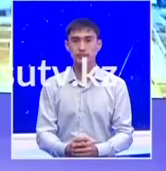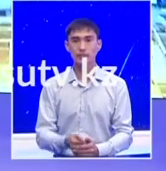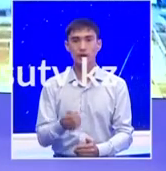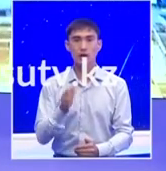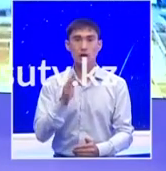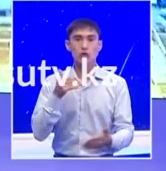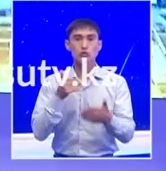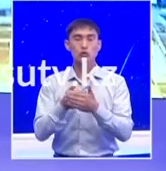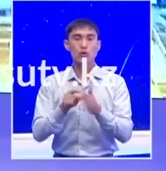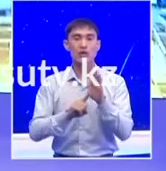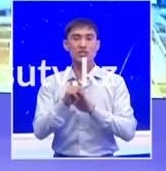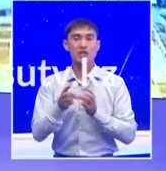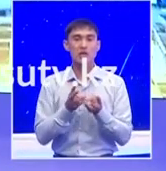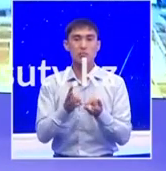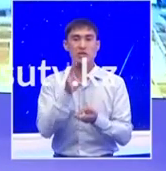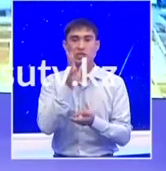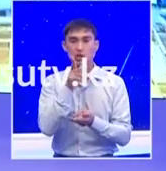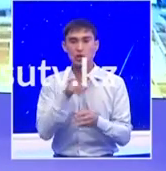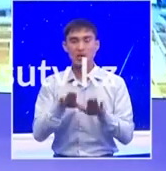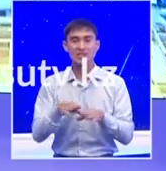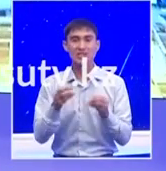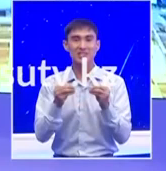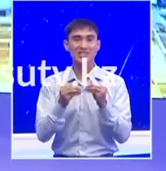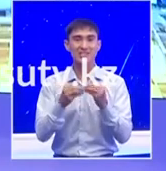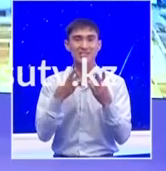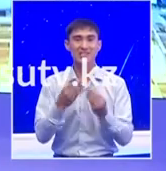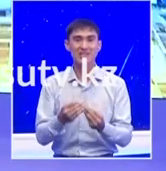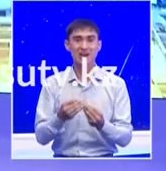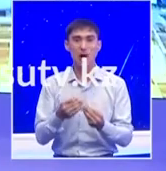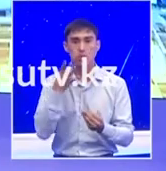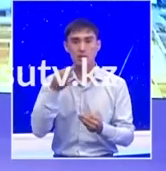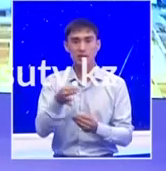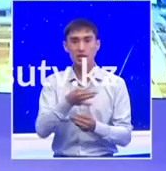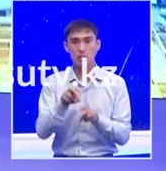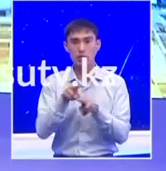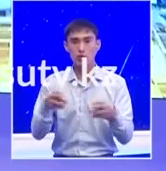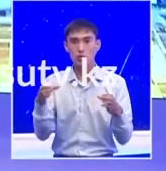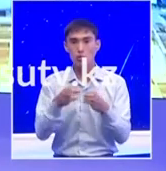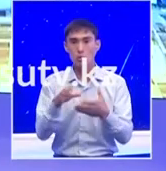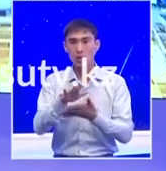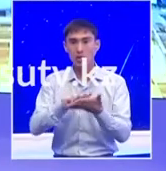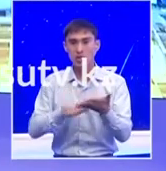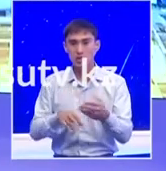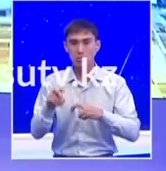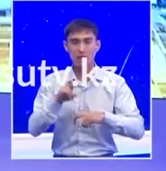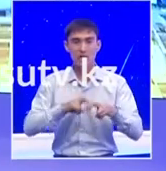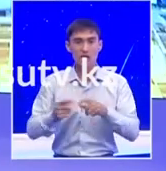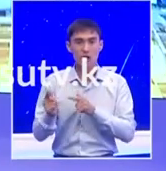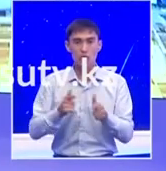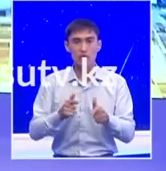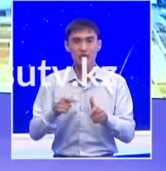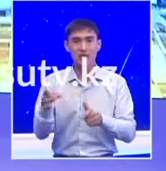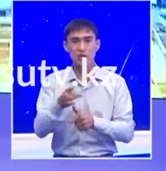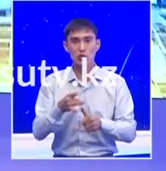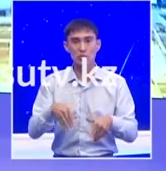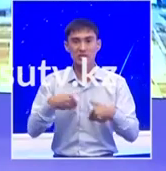Дадим жару. До начала отопительного сезона осталось всего 10 дней, а областная мониторинговая группа продолжает проверять готовность